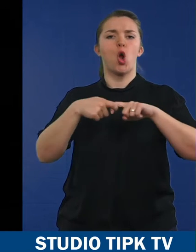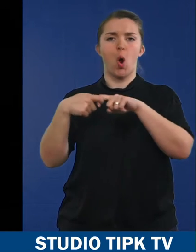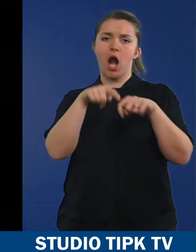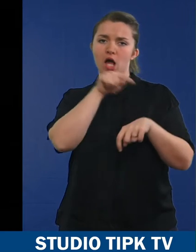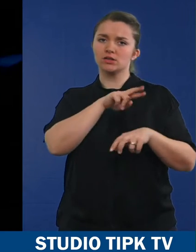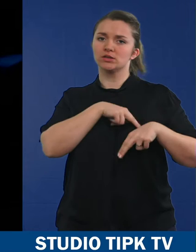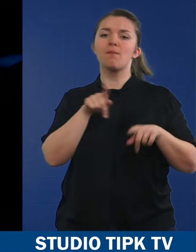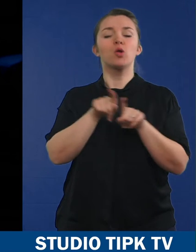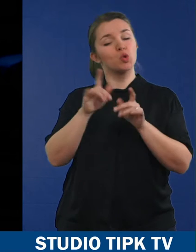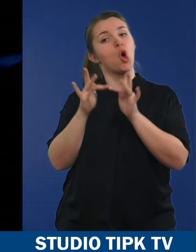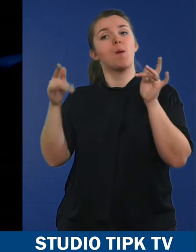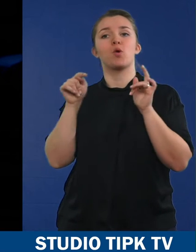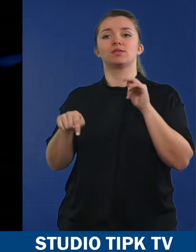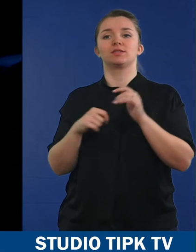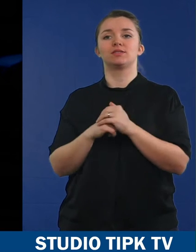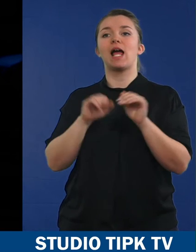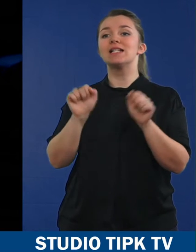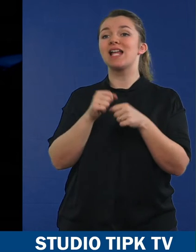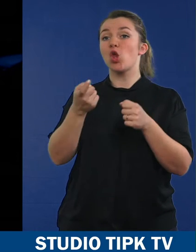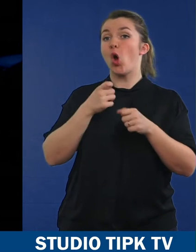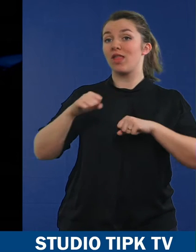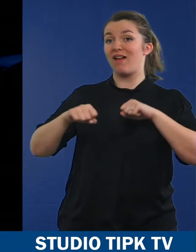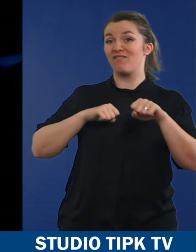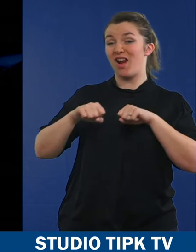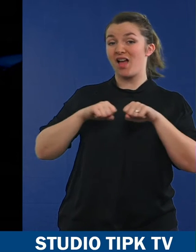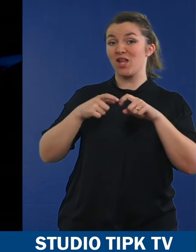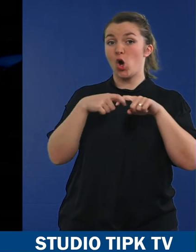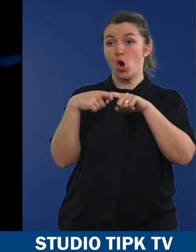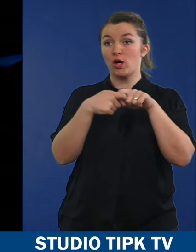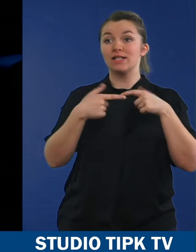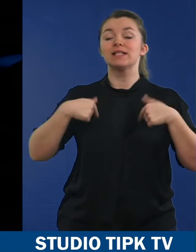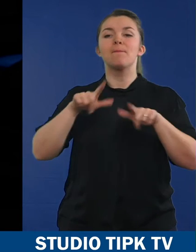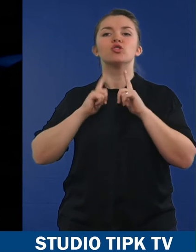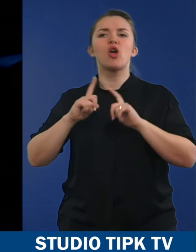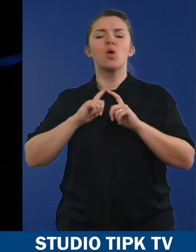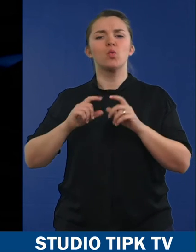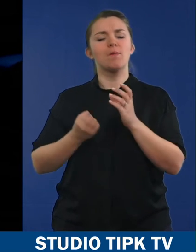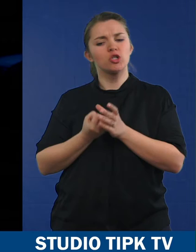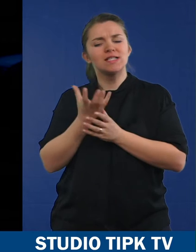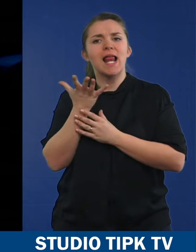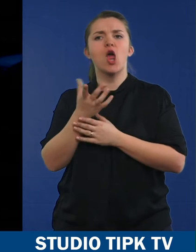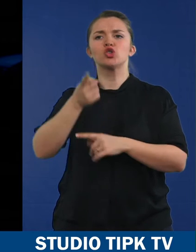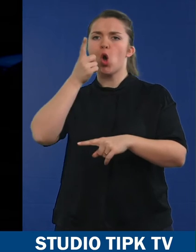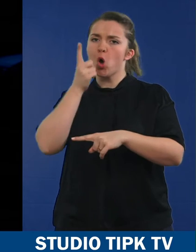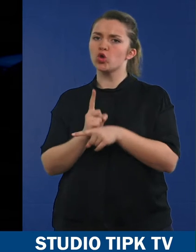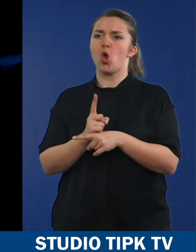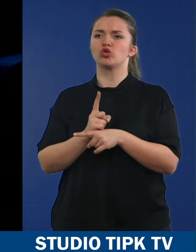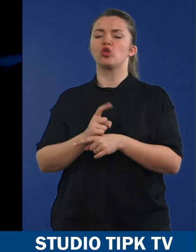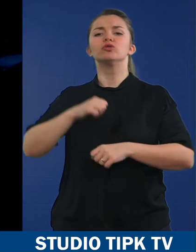tudi opoziciji. Zato od vladne kot koalicije pričakujemo zrelost,